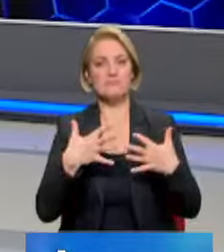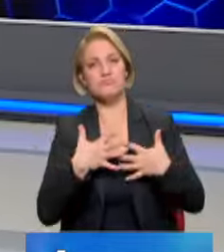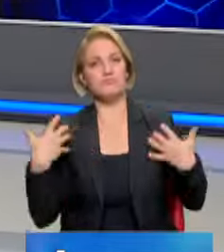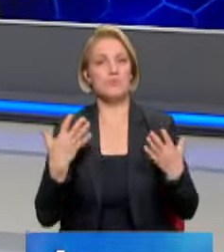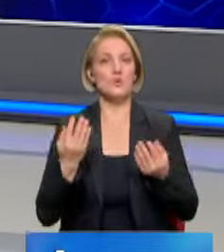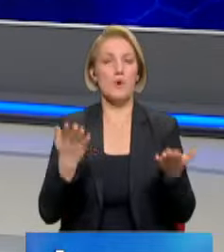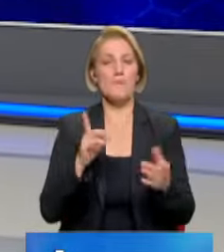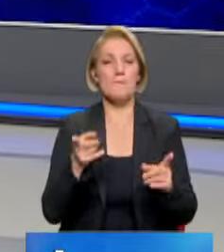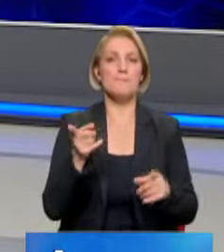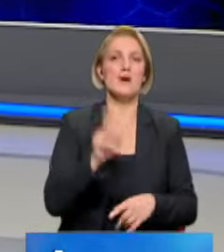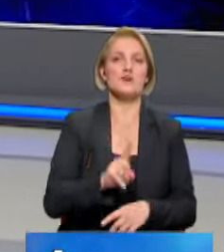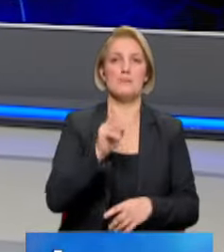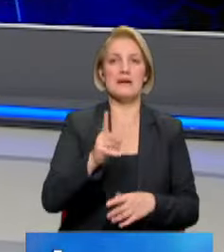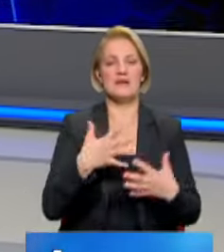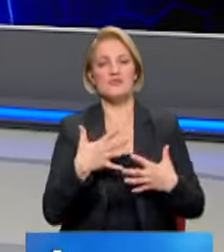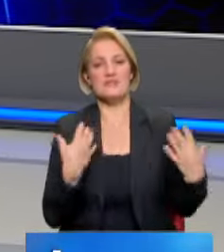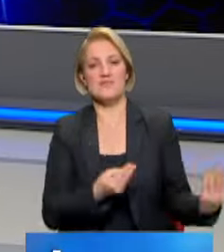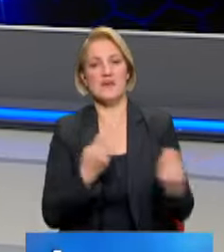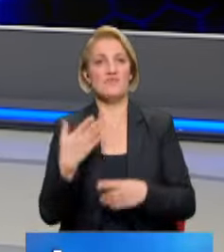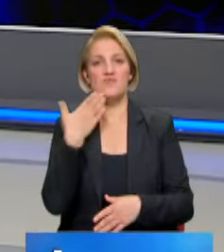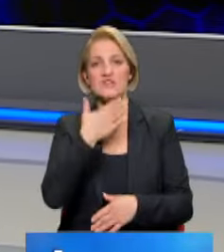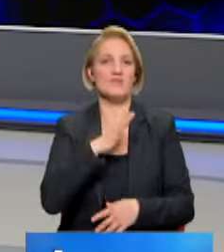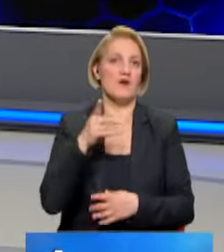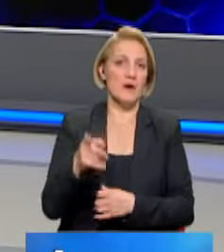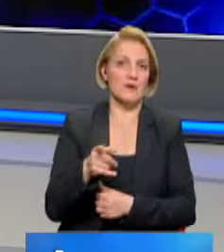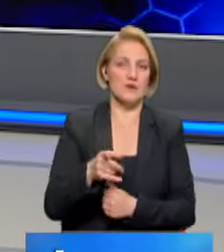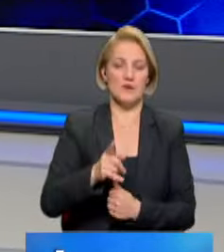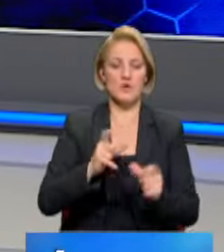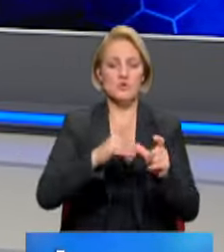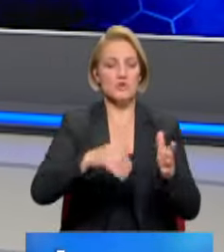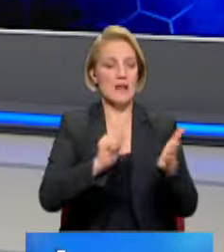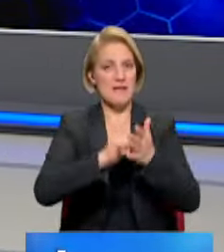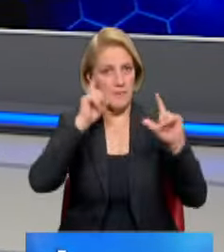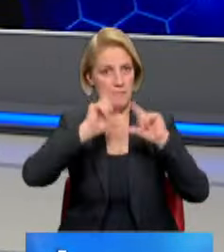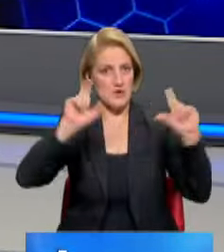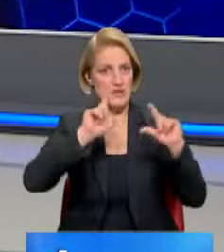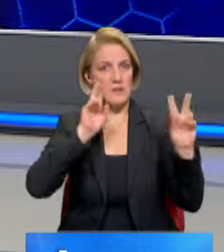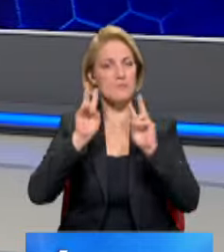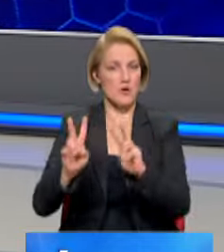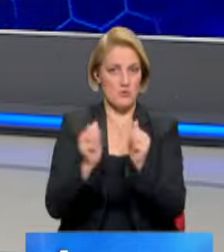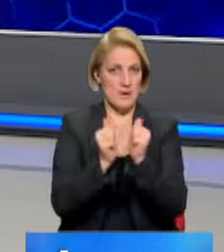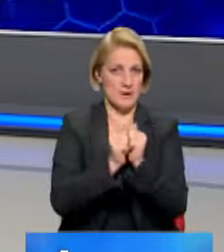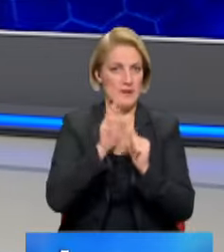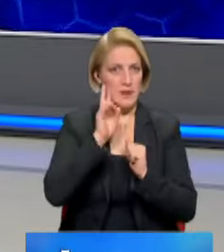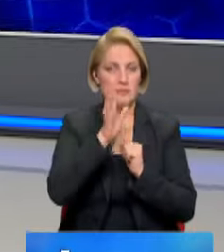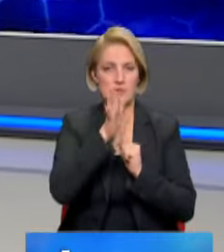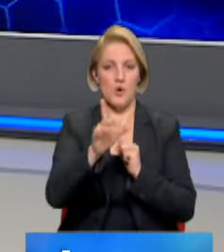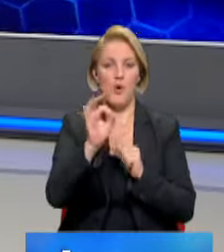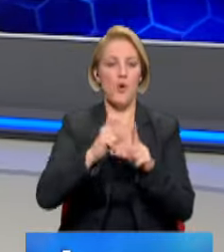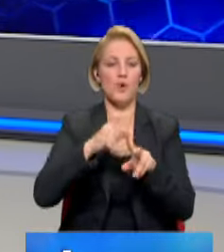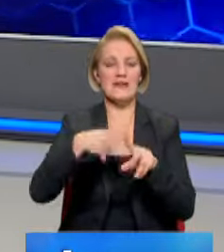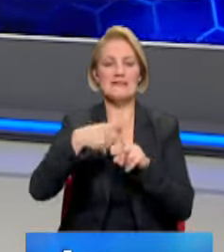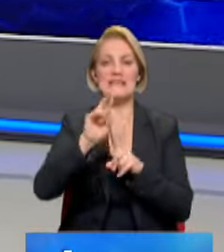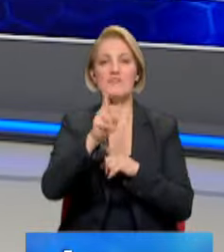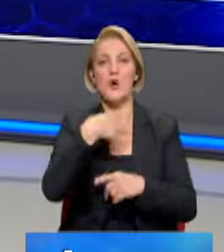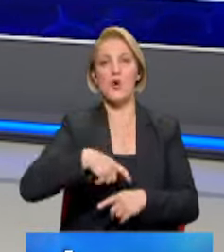veriyor. Ve başka bir cesaret veren fırsatçılar var. Şimdi sosyal medya manşetlerine de bakıyoruz ilk bakışta, biliyorsunuz. Oda TV'nin özel